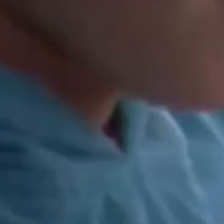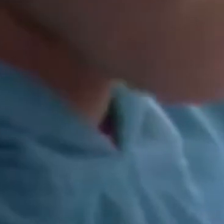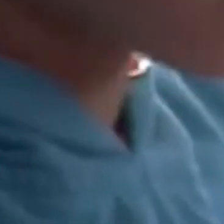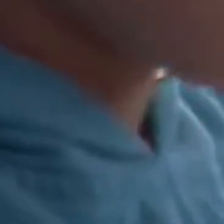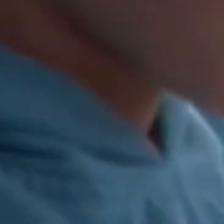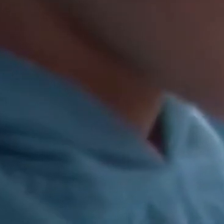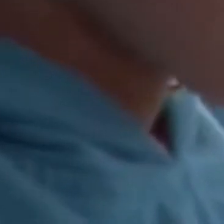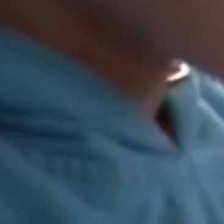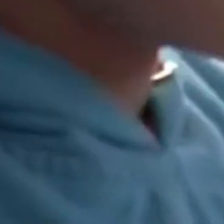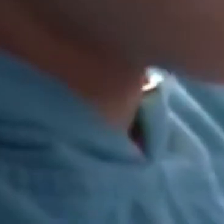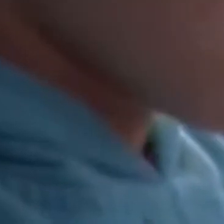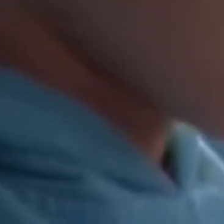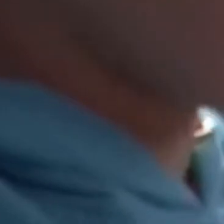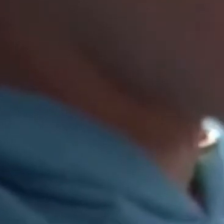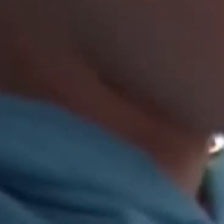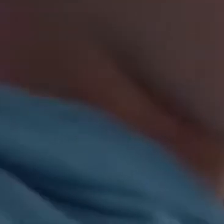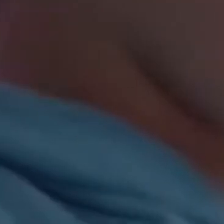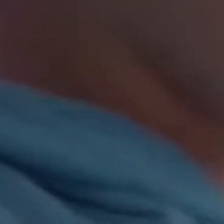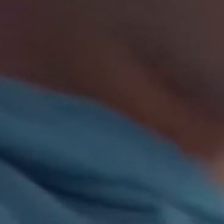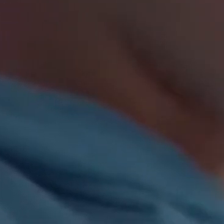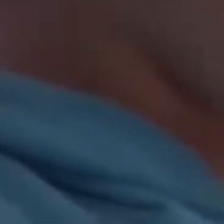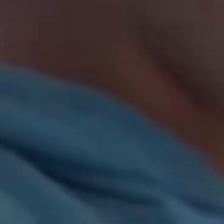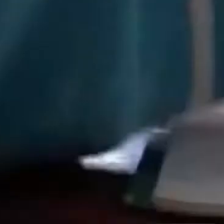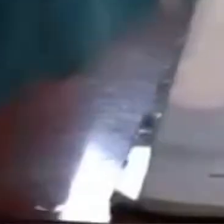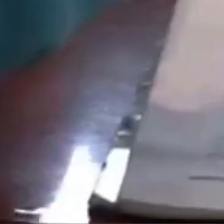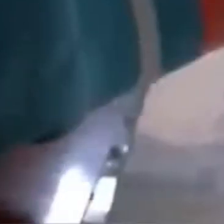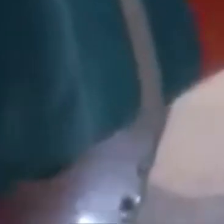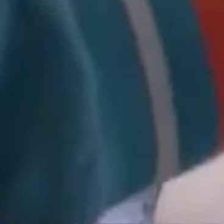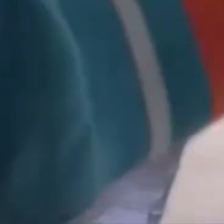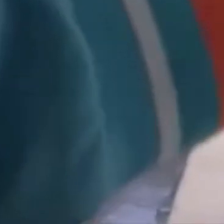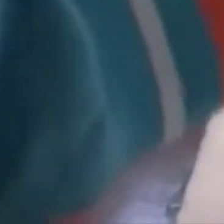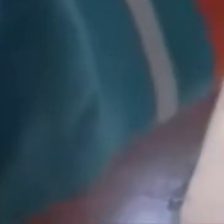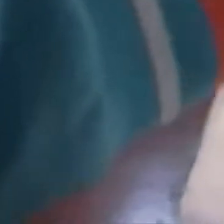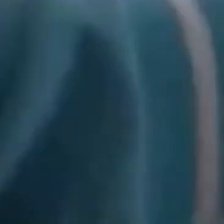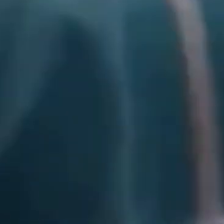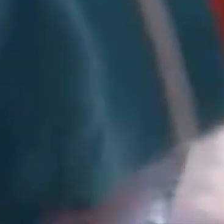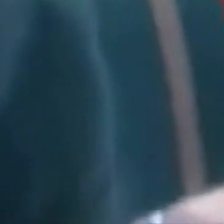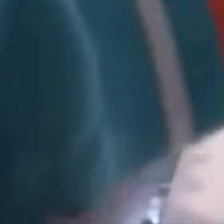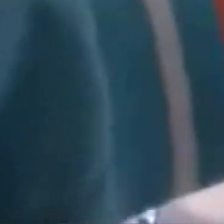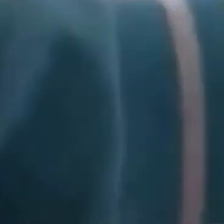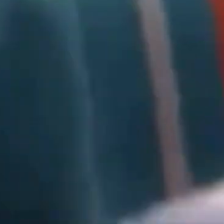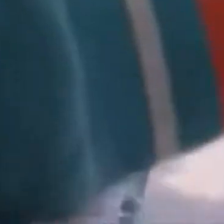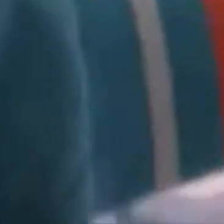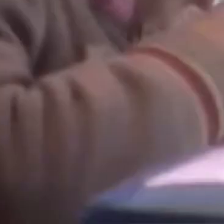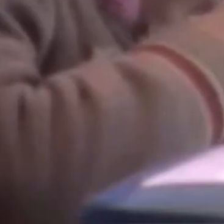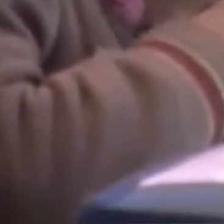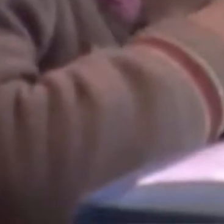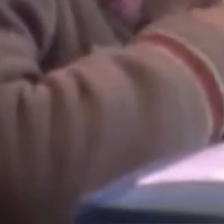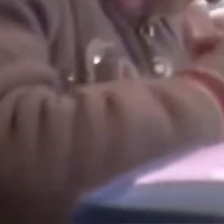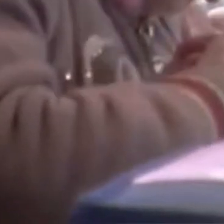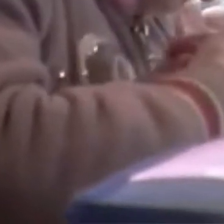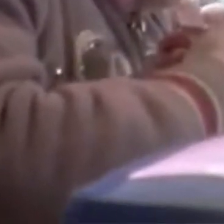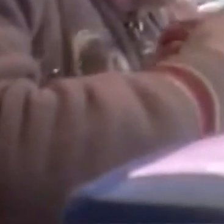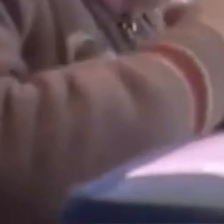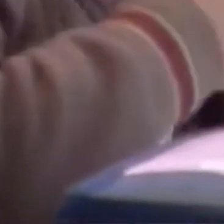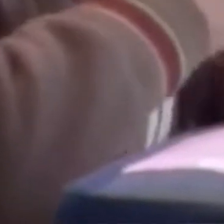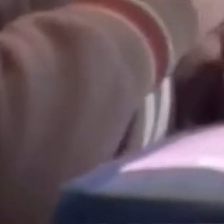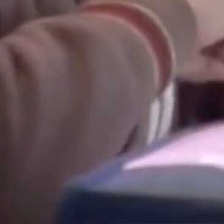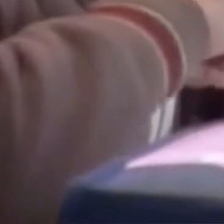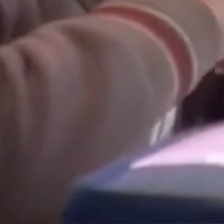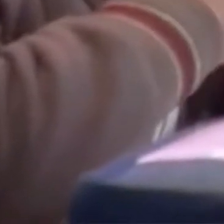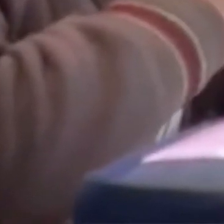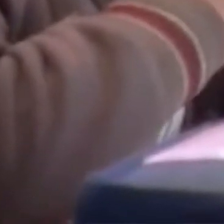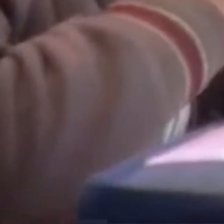Njerëzit që nuk dëgjojnë, komunikojnë duke përdorur gjuhën e shenjave. Gjuha e shenjave është një gjuhë vizuale që përdor si